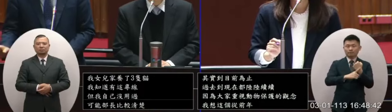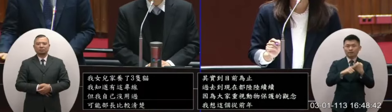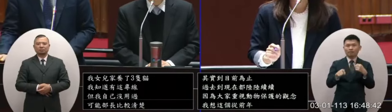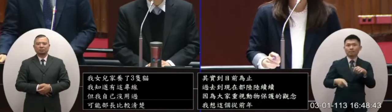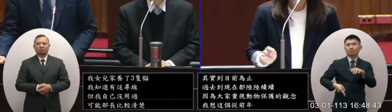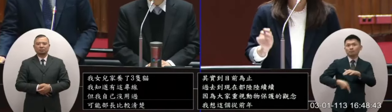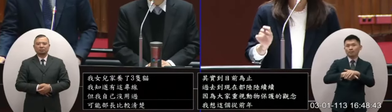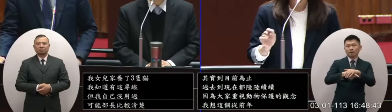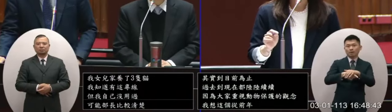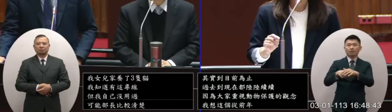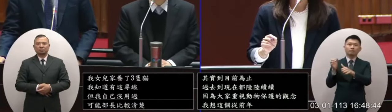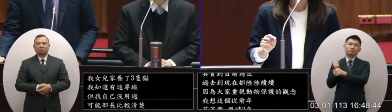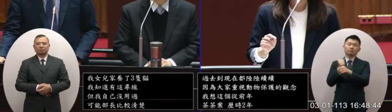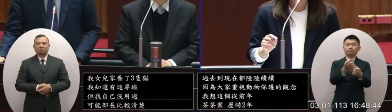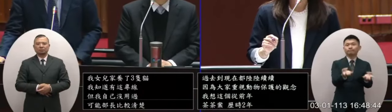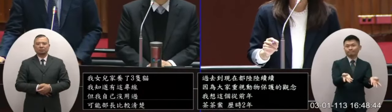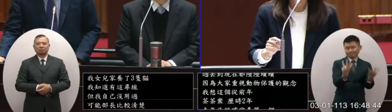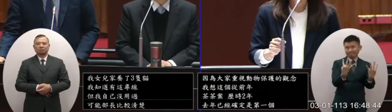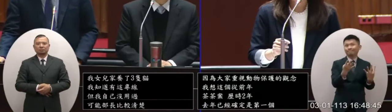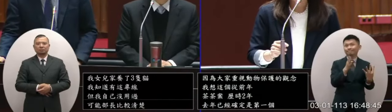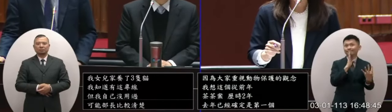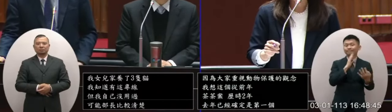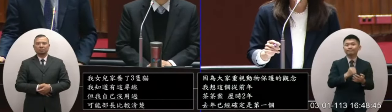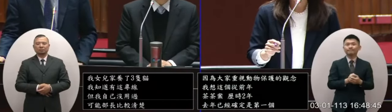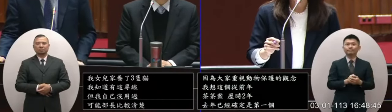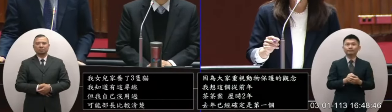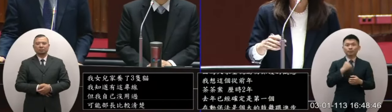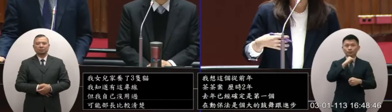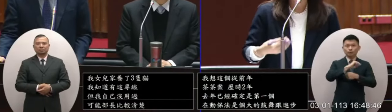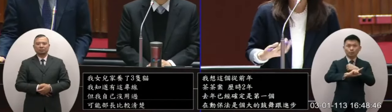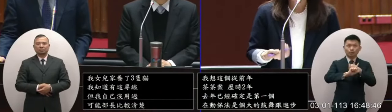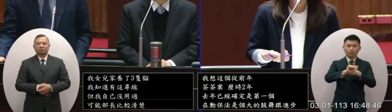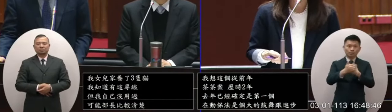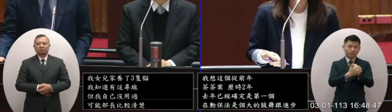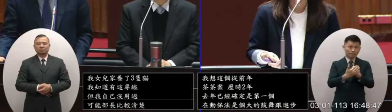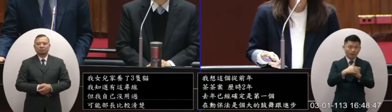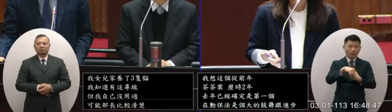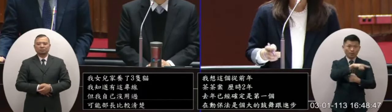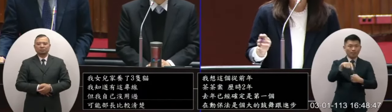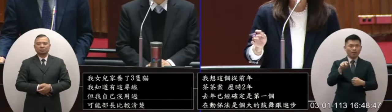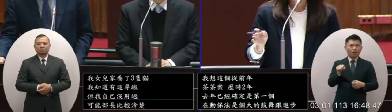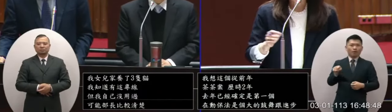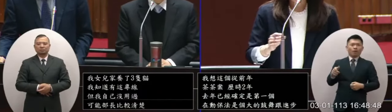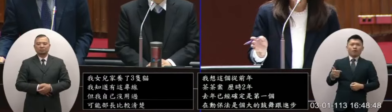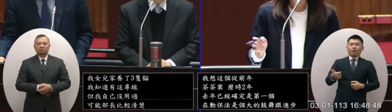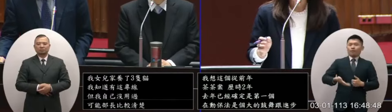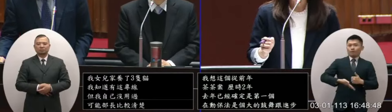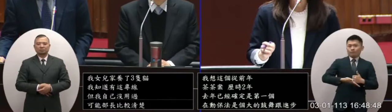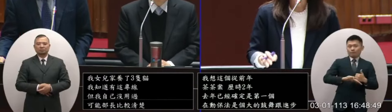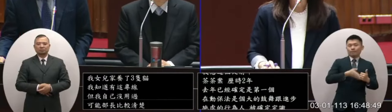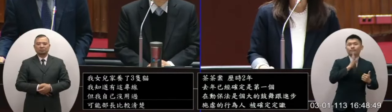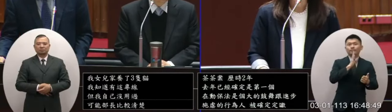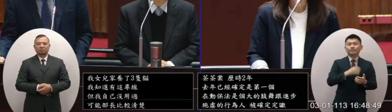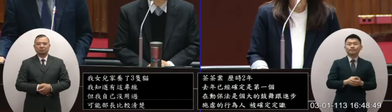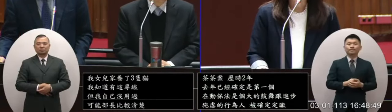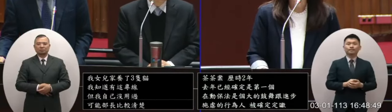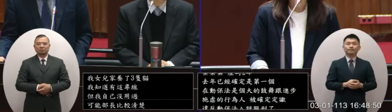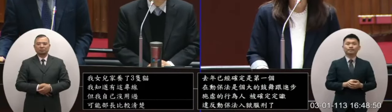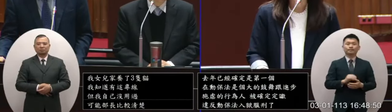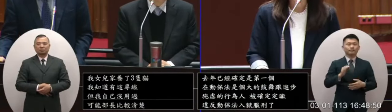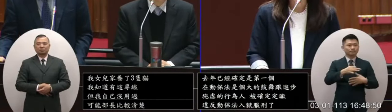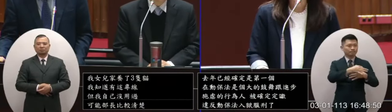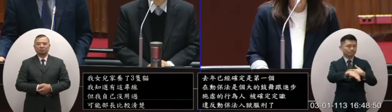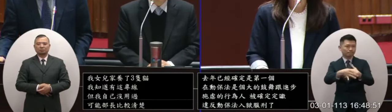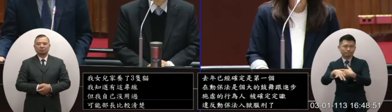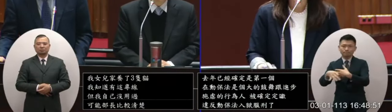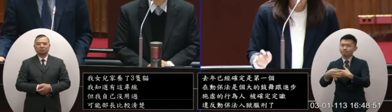服刑啊。那我想这是我们在台湾的动保界是一个很大的一个鼓舞哦。但是其实在动保我们还存在了有很多很多